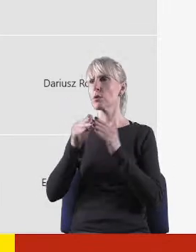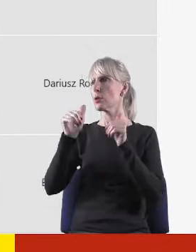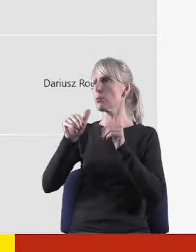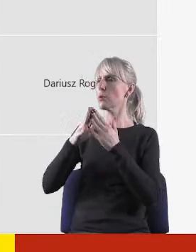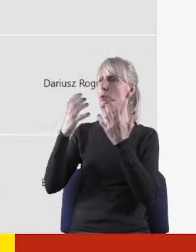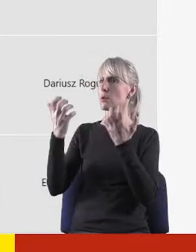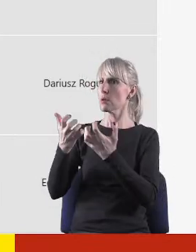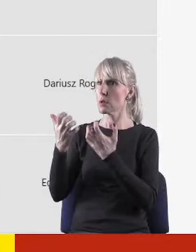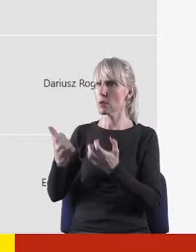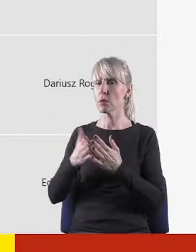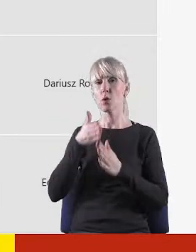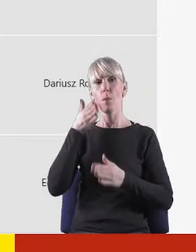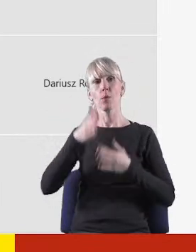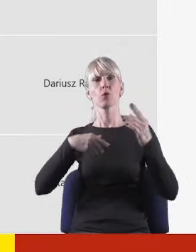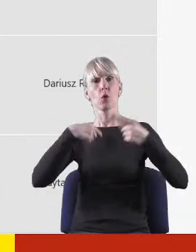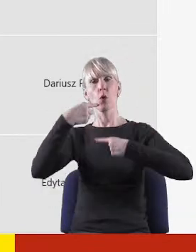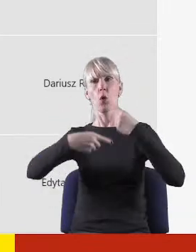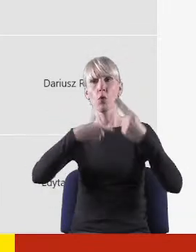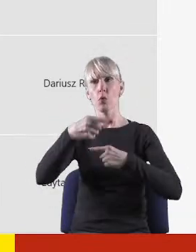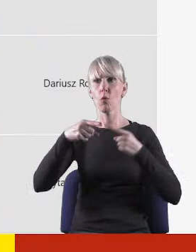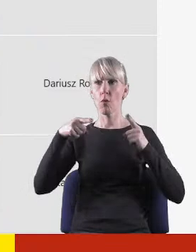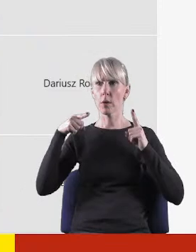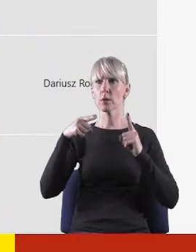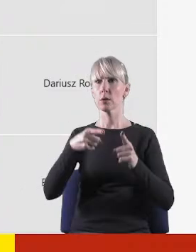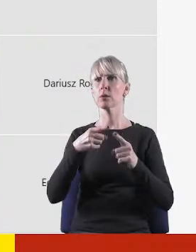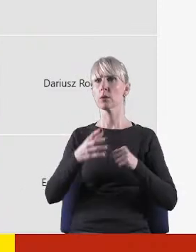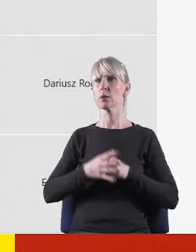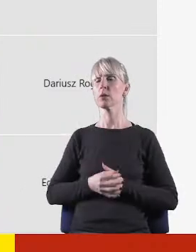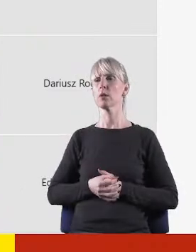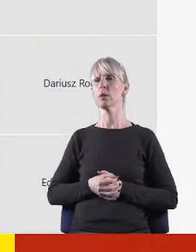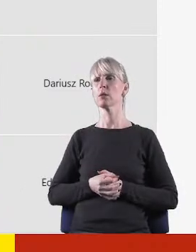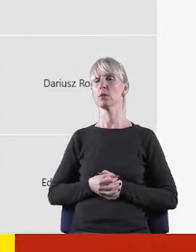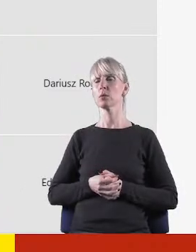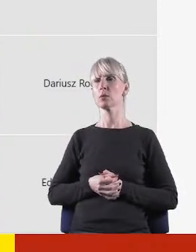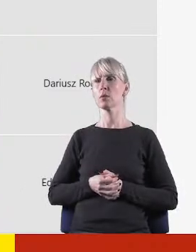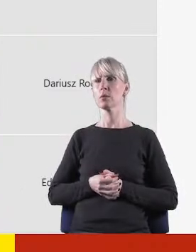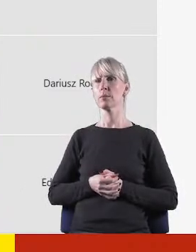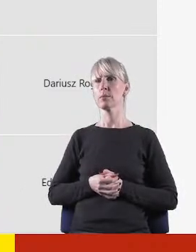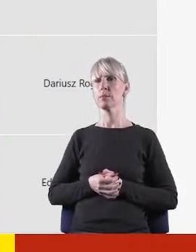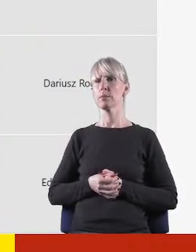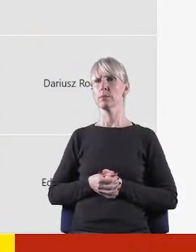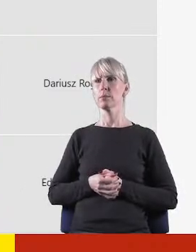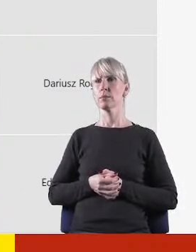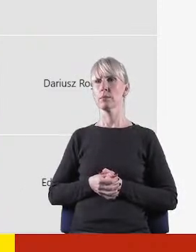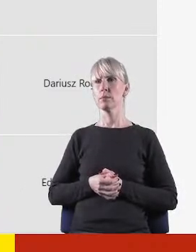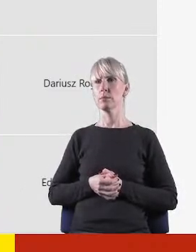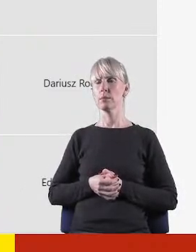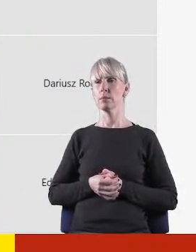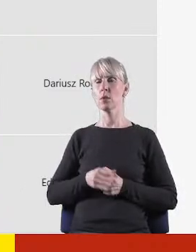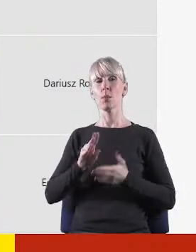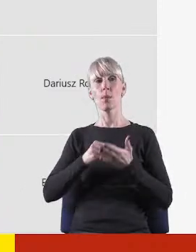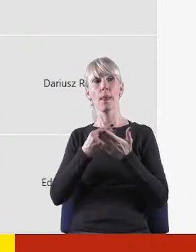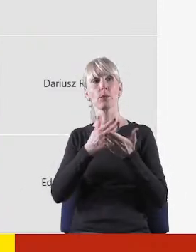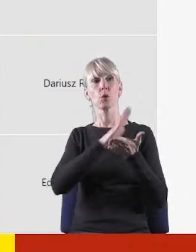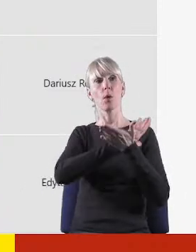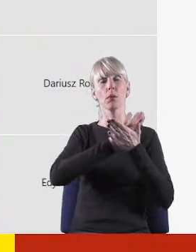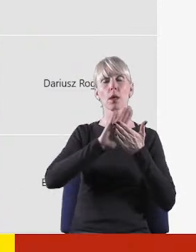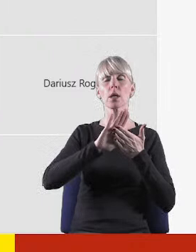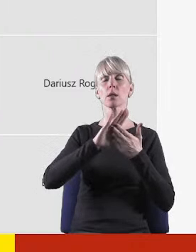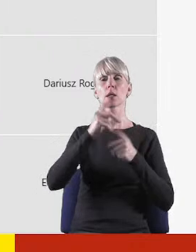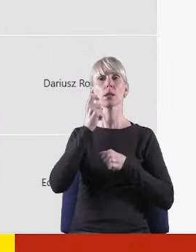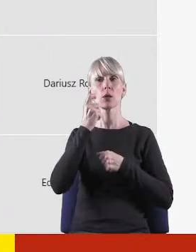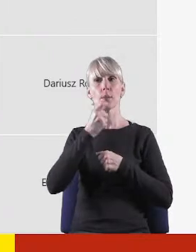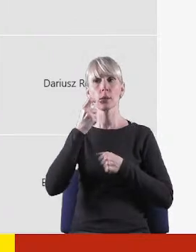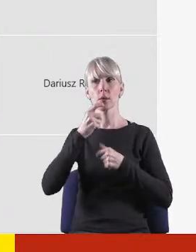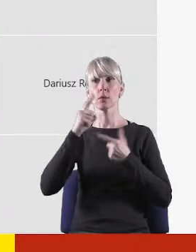właśnie kontynuowanie tych kierunków, o których też pani radna wspomniała, bo przecież higienistka stomatologiczna, a